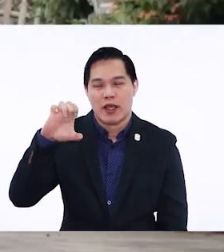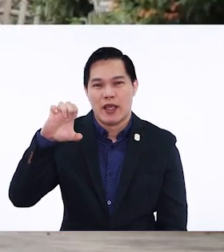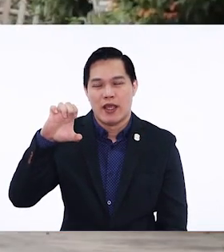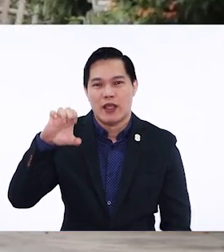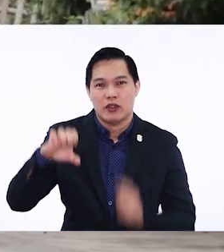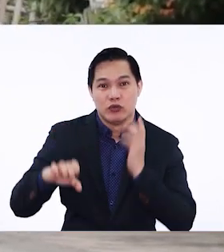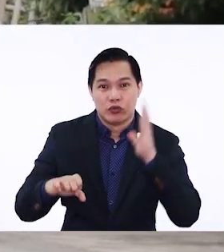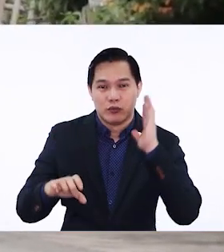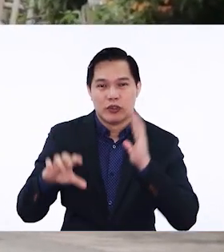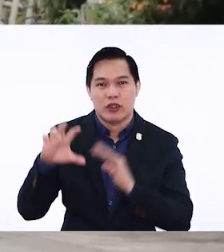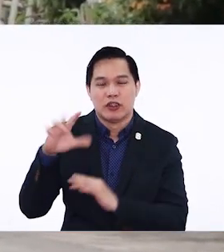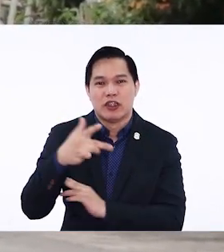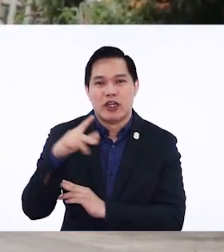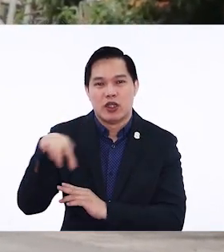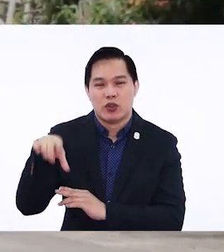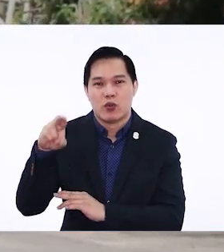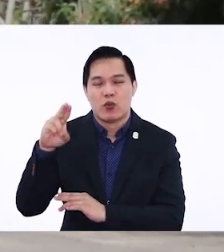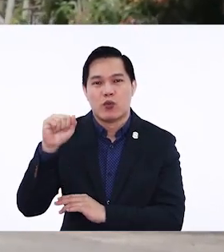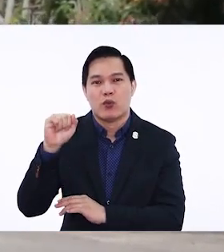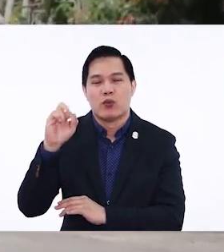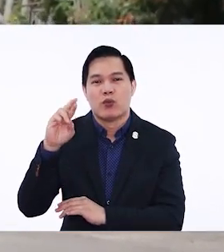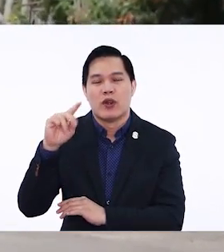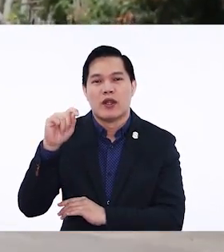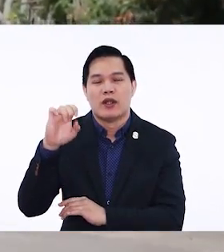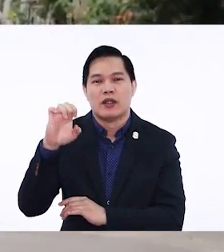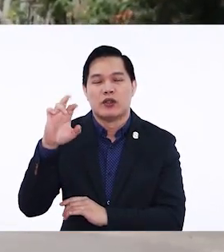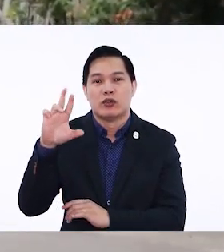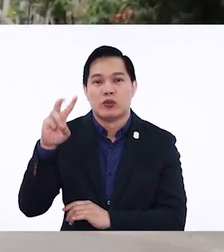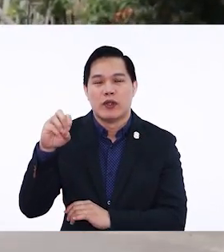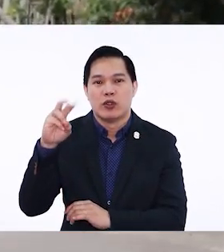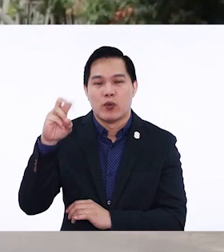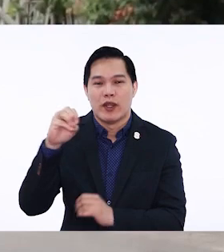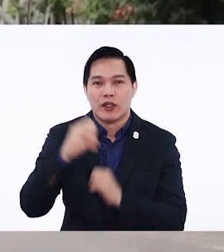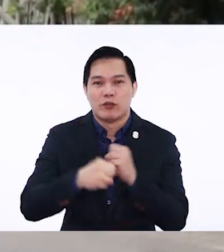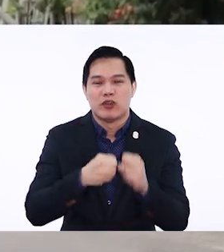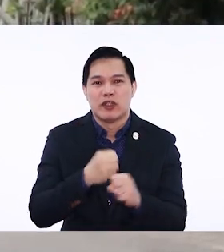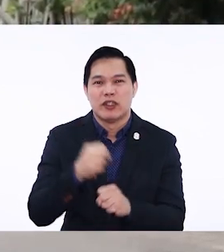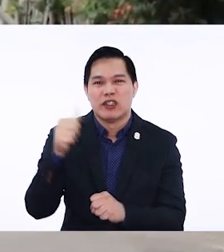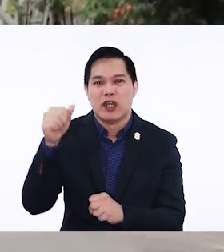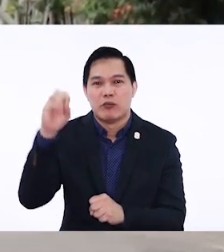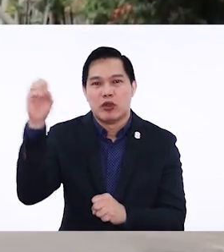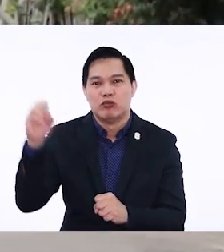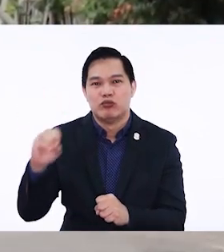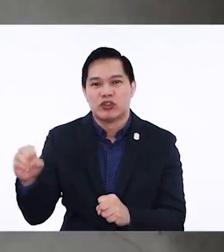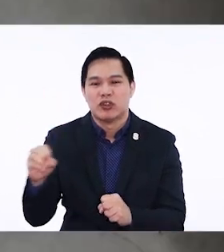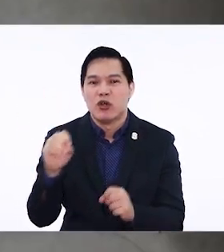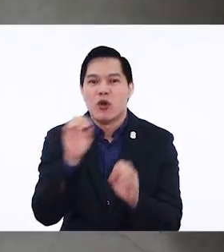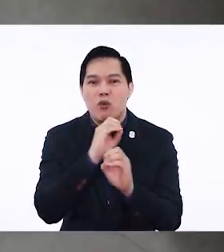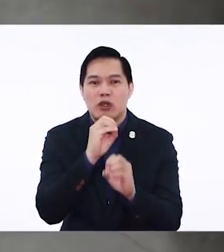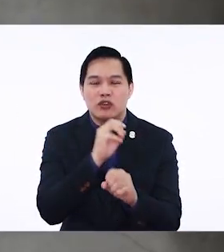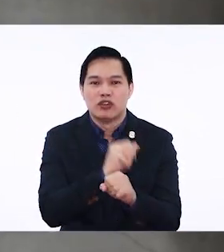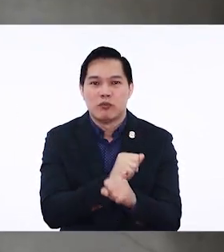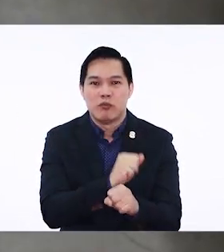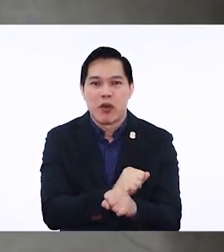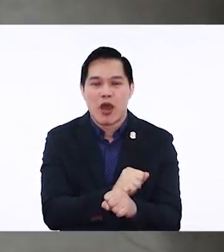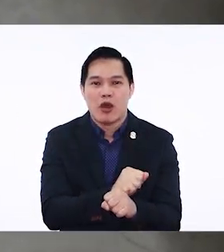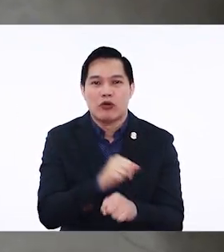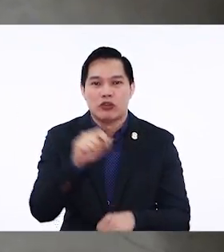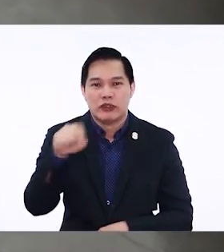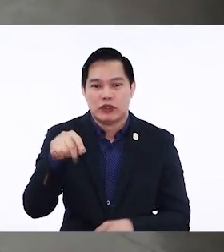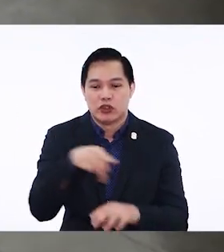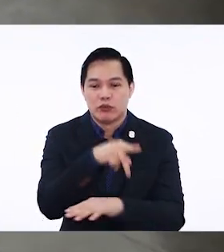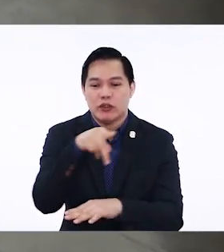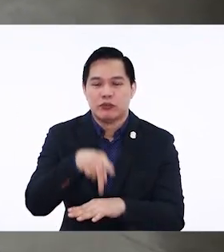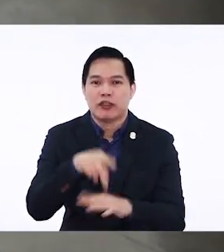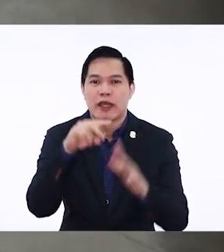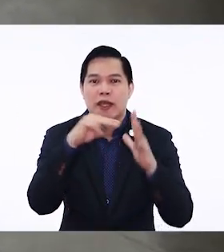nakaraang third quarter ng taong 2020, umabot sa 10% ang unemployment rate sa Pilipinas na